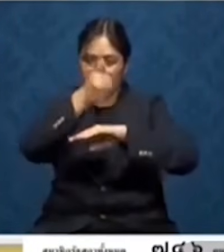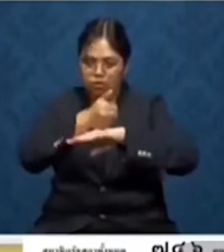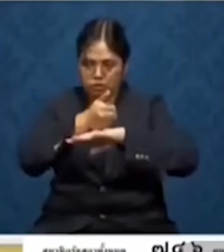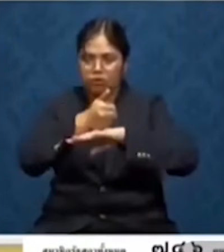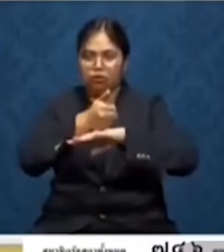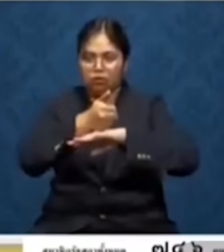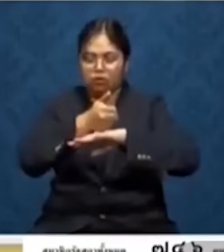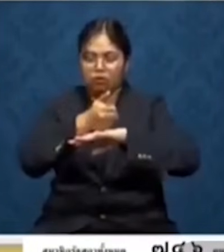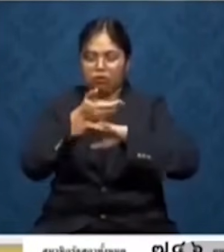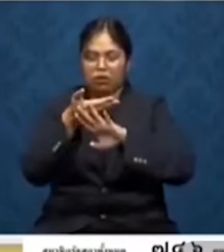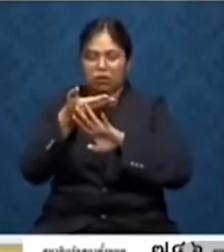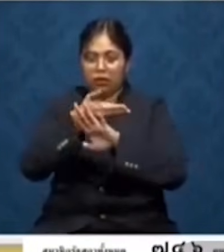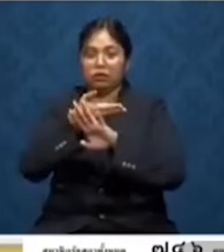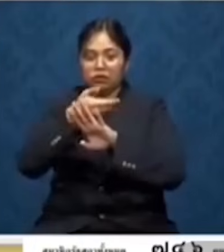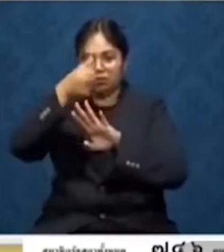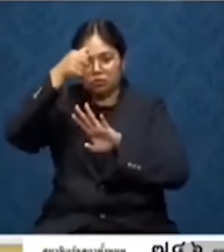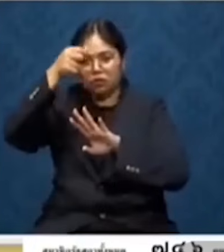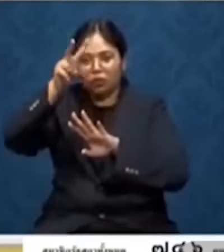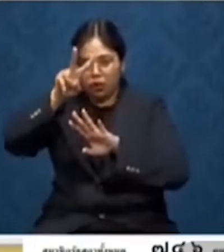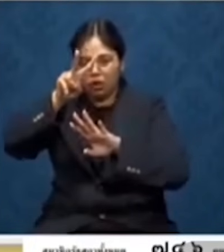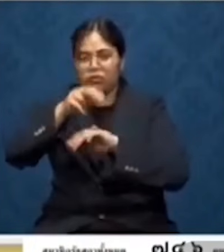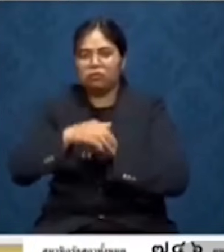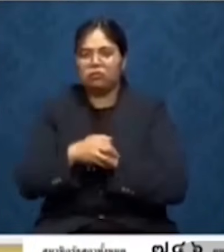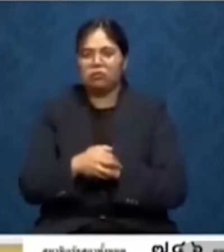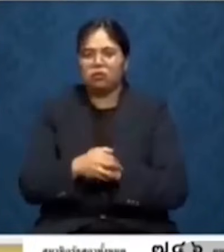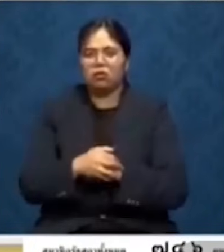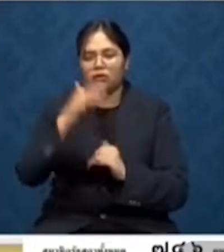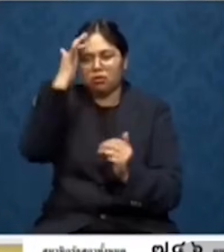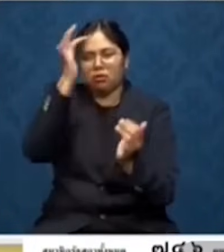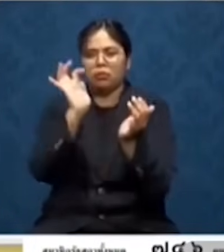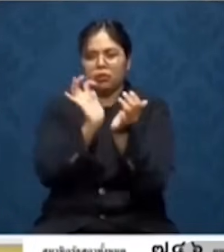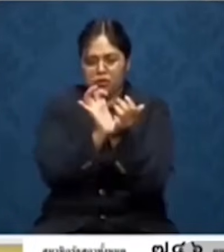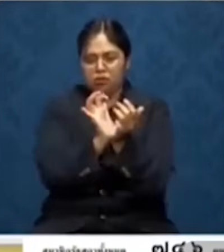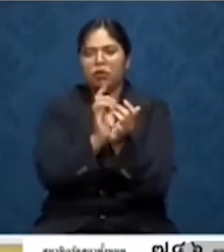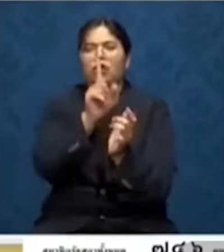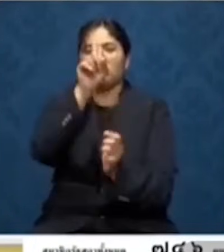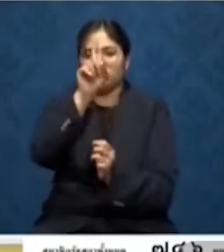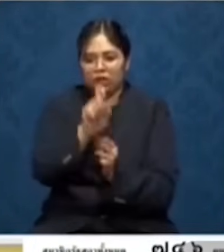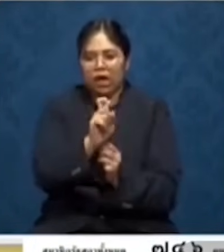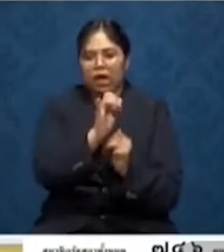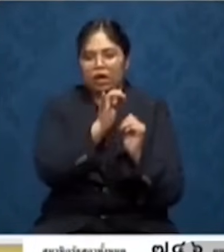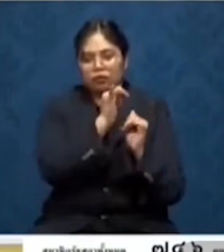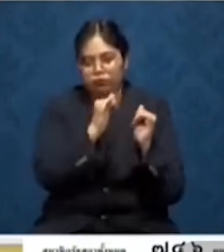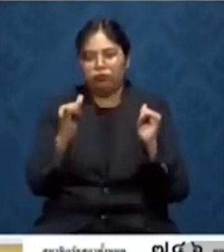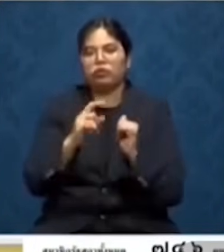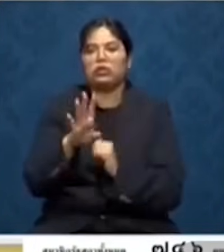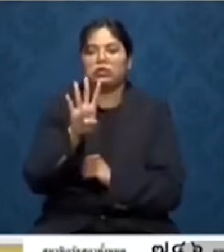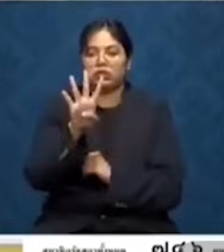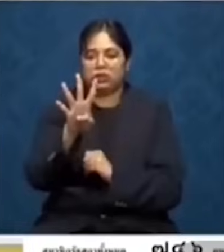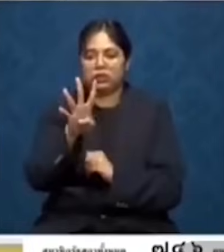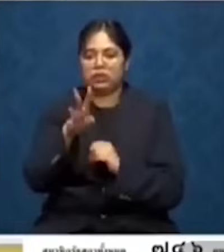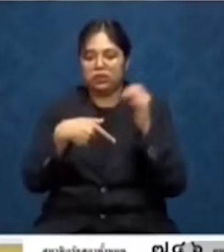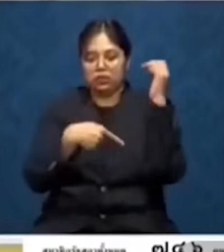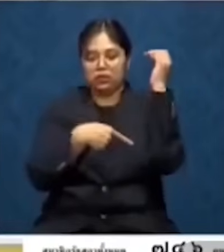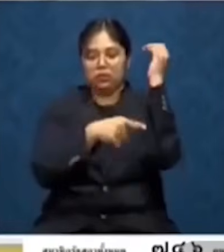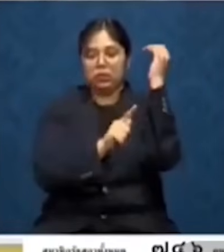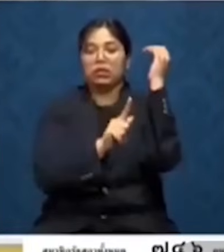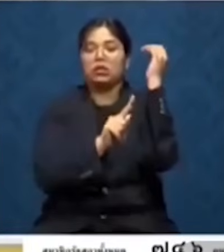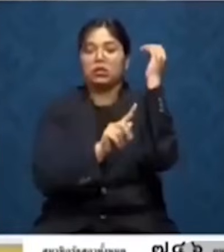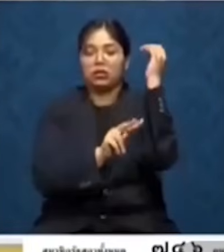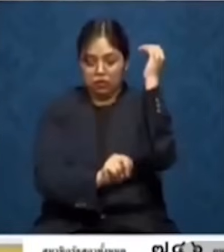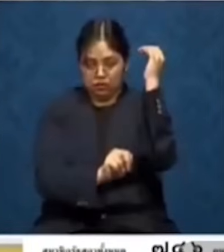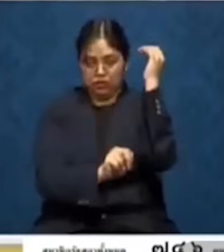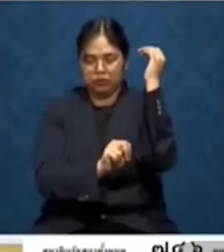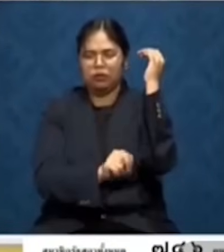2วันนายตำรวจน้ำดีของเราก็เสียชีวิตไป4คนที่ปัตตานีเราต้องหาทางแก้